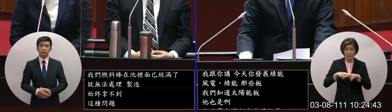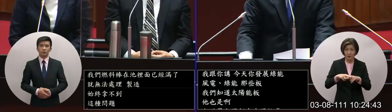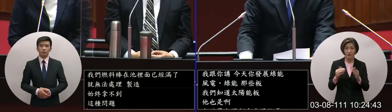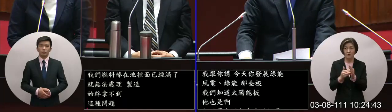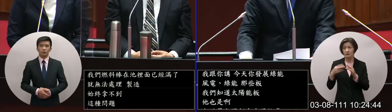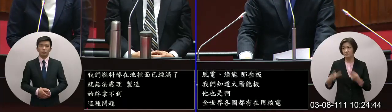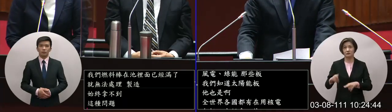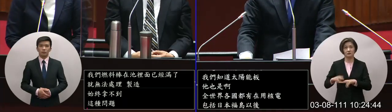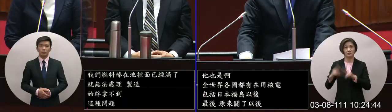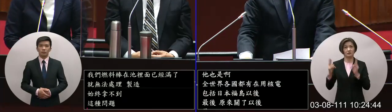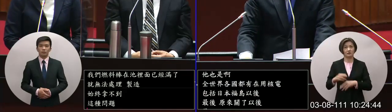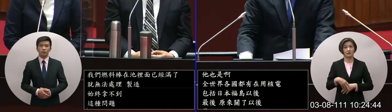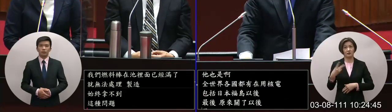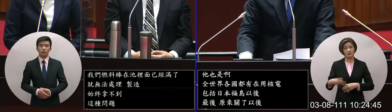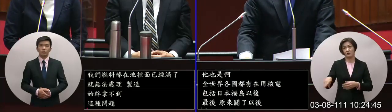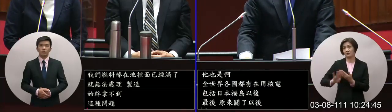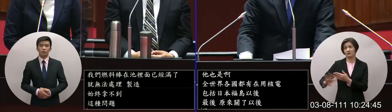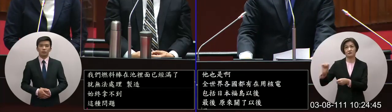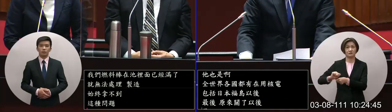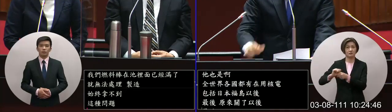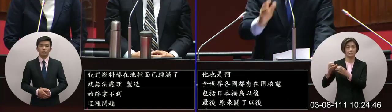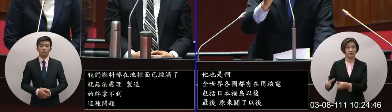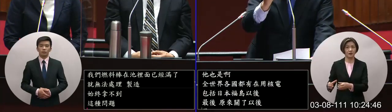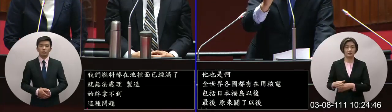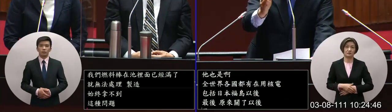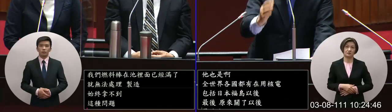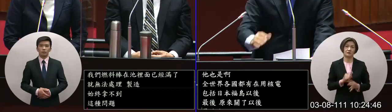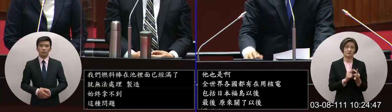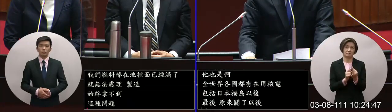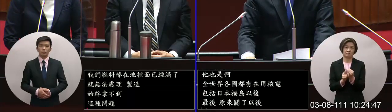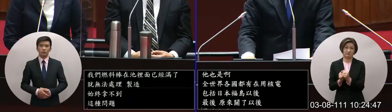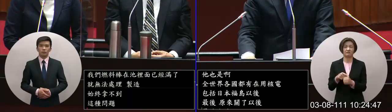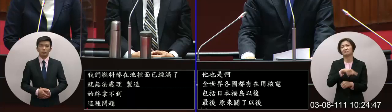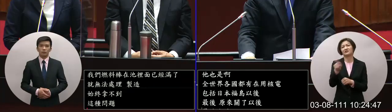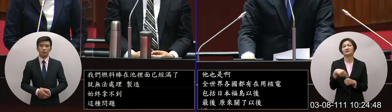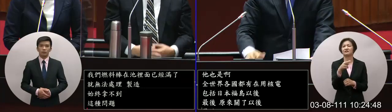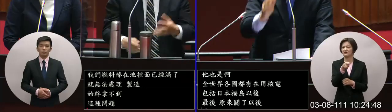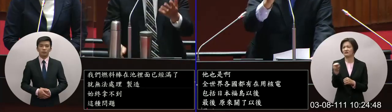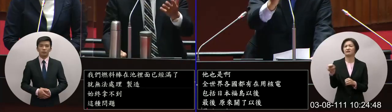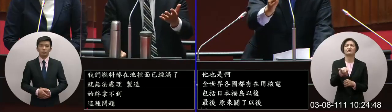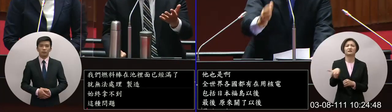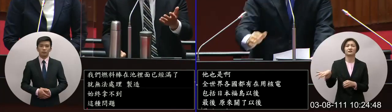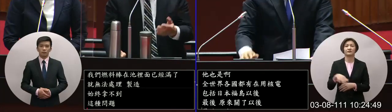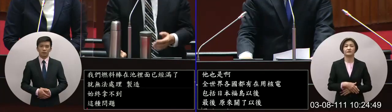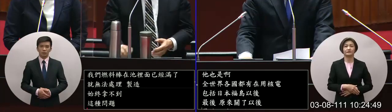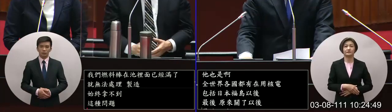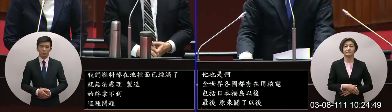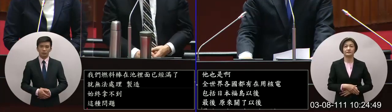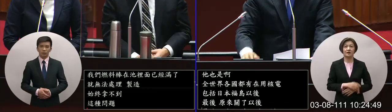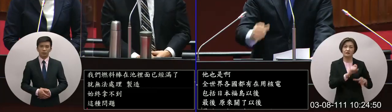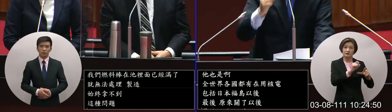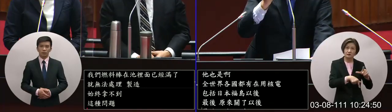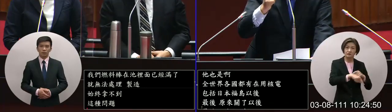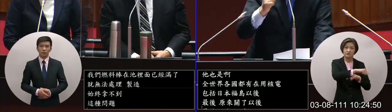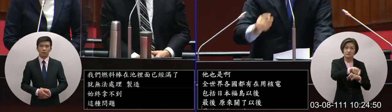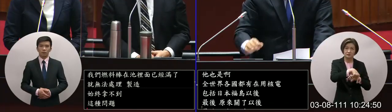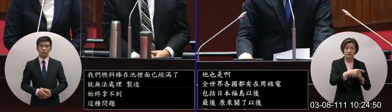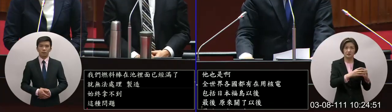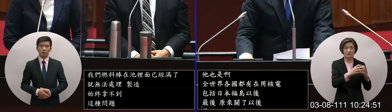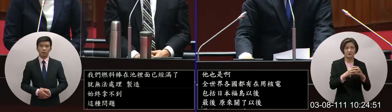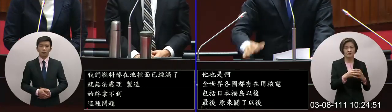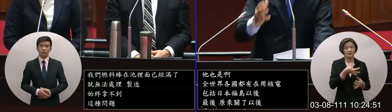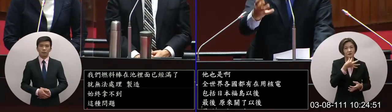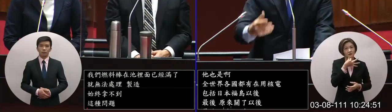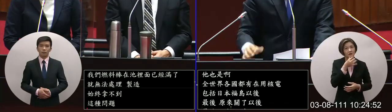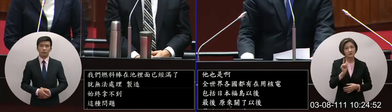启，甚至还加码等等。我想事实是摆在眼前。那其实工商团体他们担忧